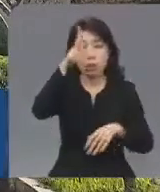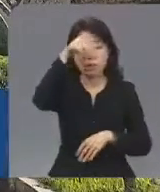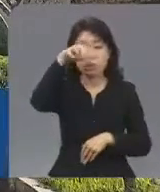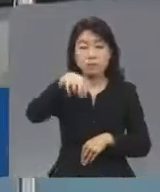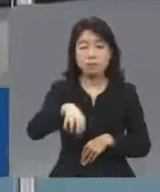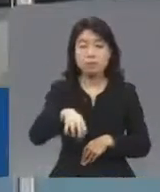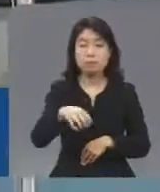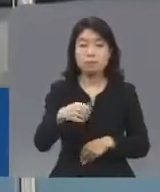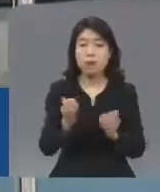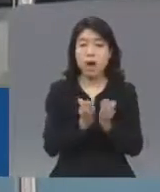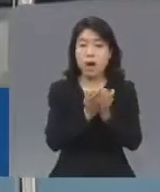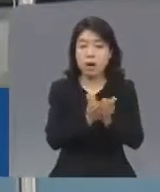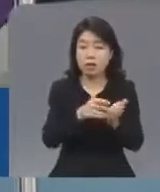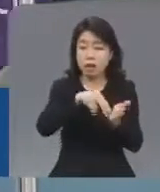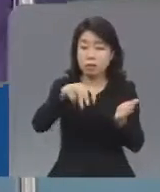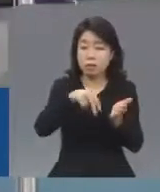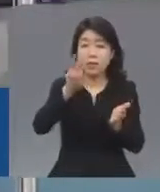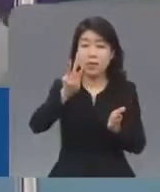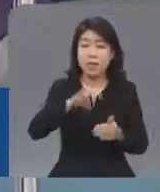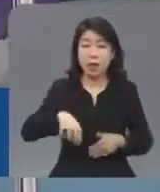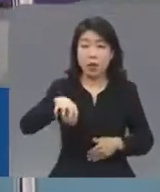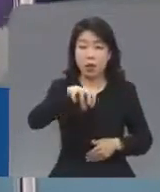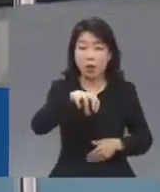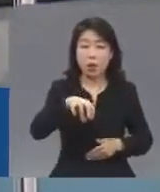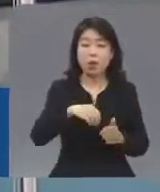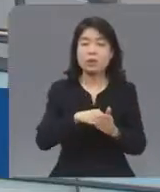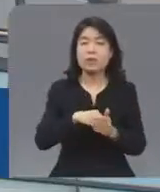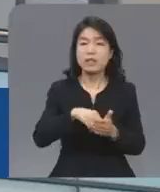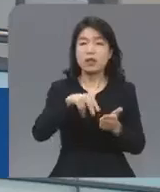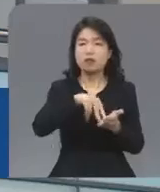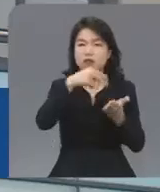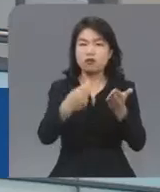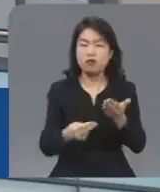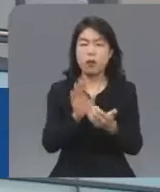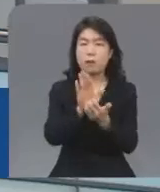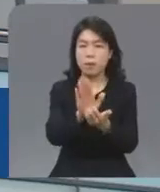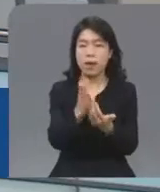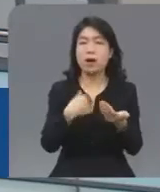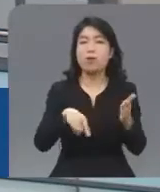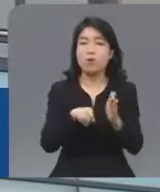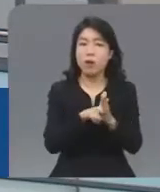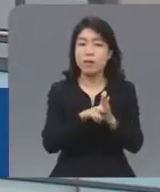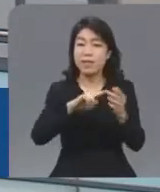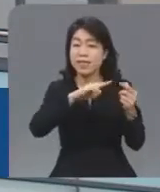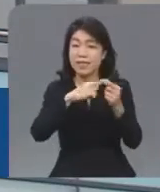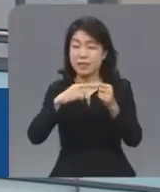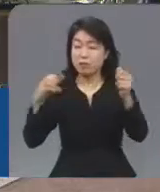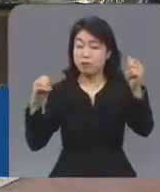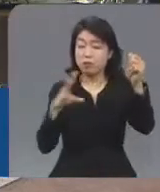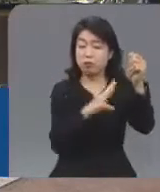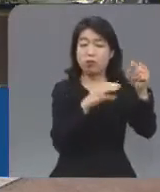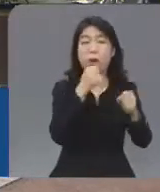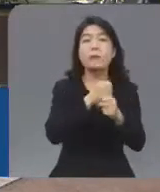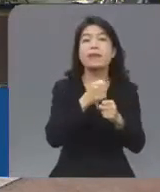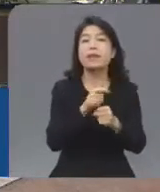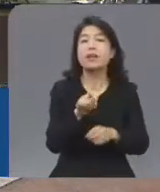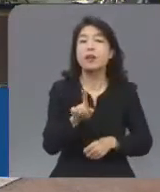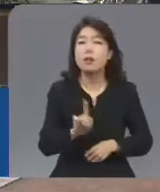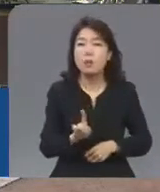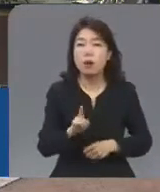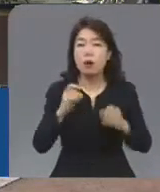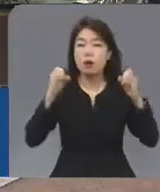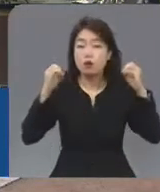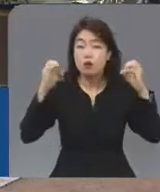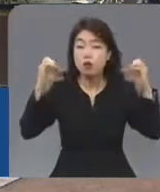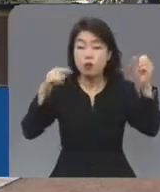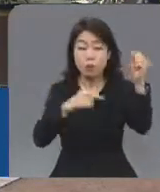완도해양경찰서가 여객선 선착장 3곳에 해상추락 안전사고 예방을 위한 로고젝터를 설치했습니다. 로고젝터는 가로등